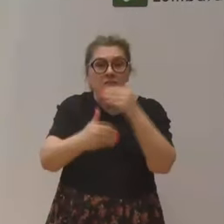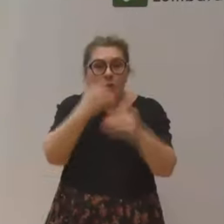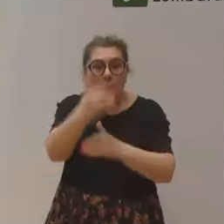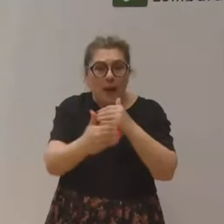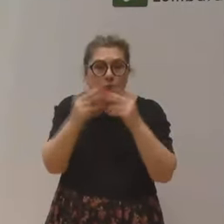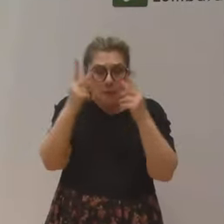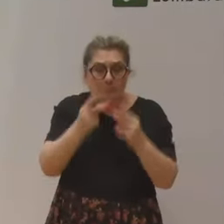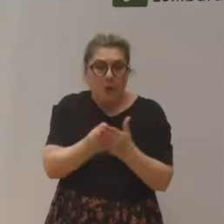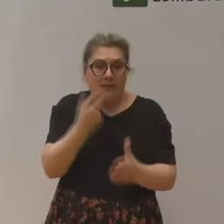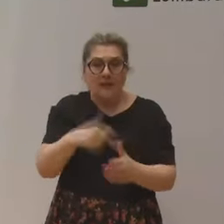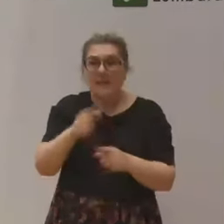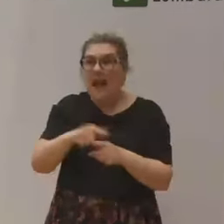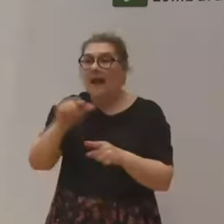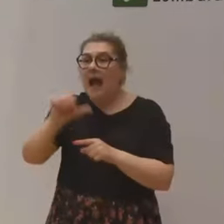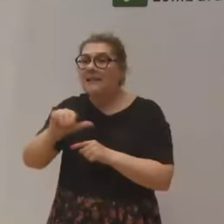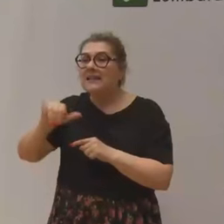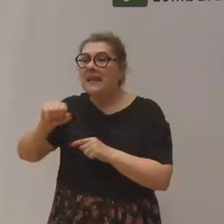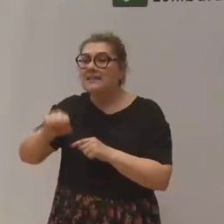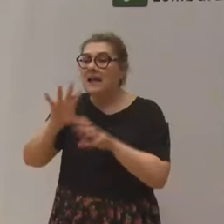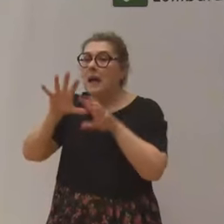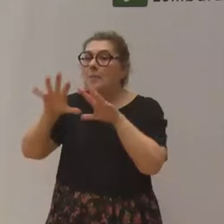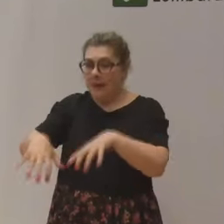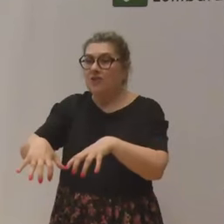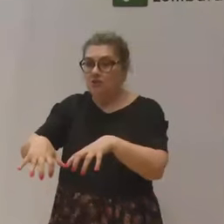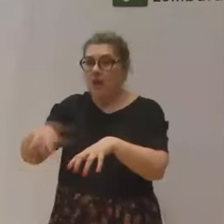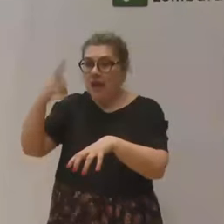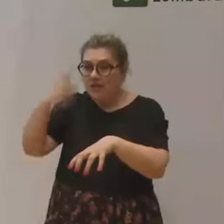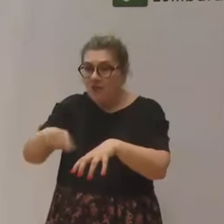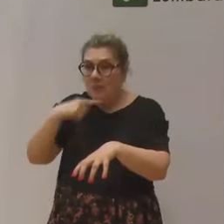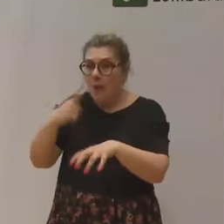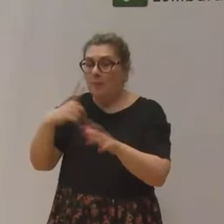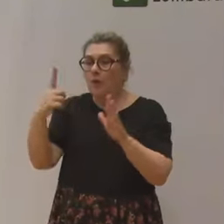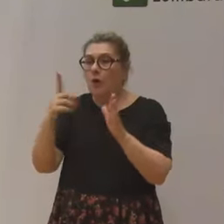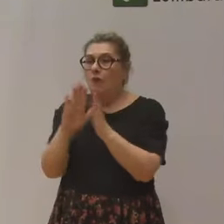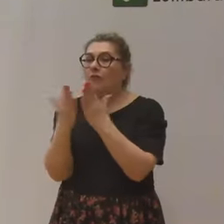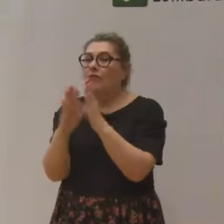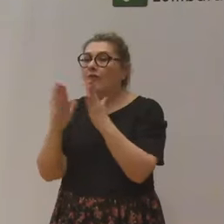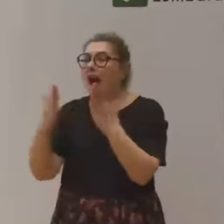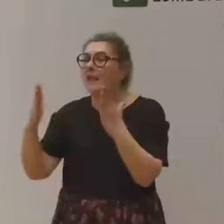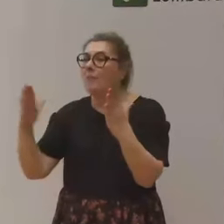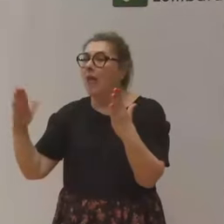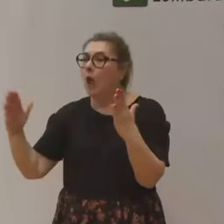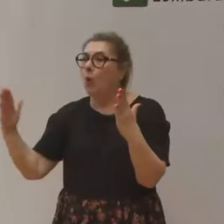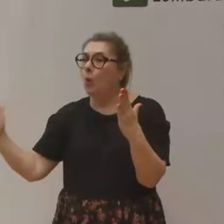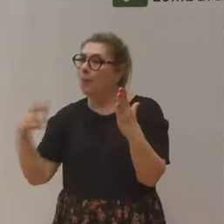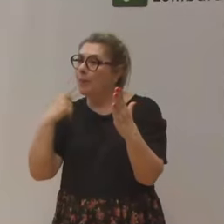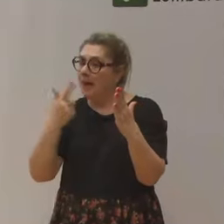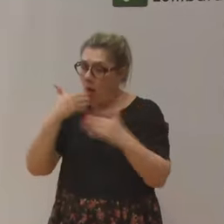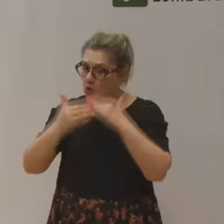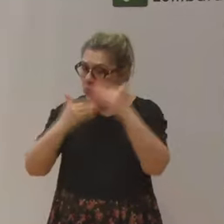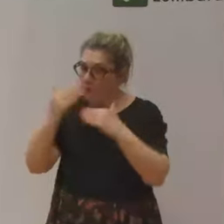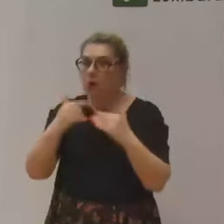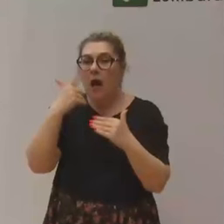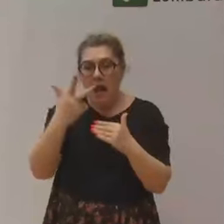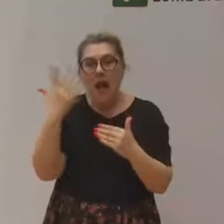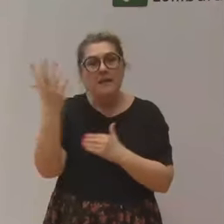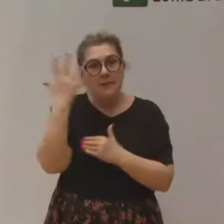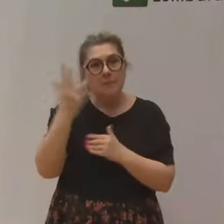credo che anche la TS di Brescia nel Vademecum che ha costruito possa essere un esempio